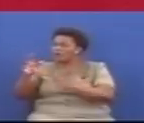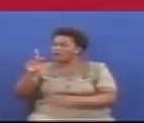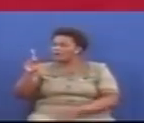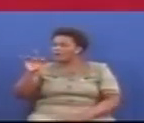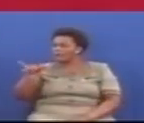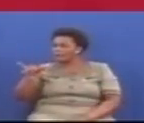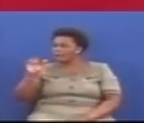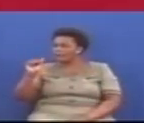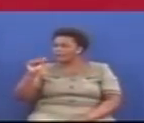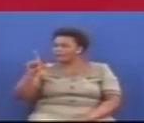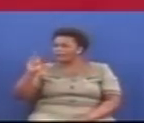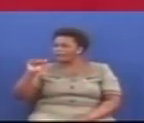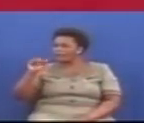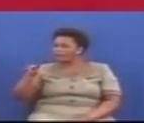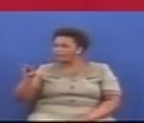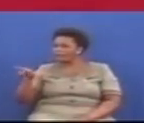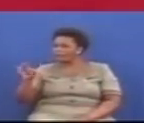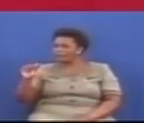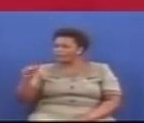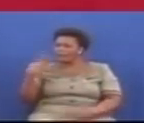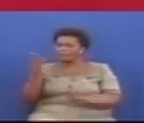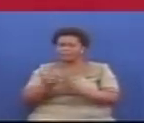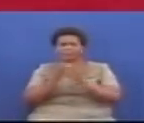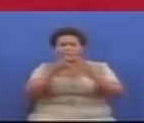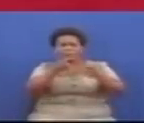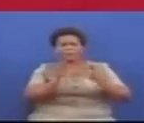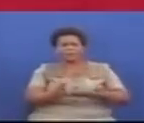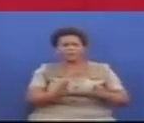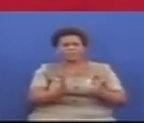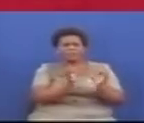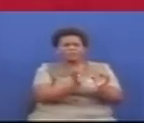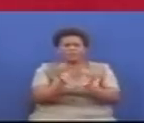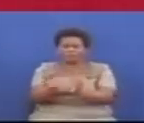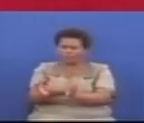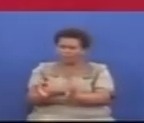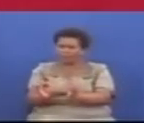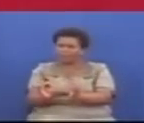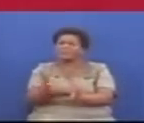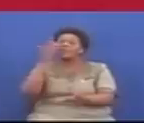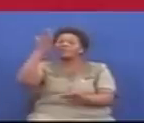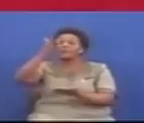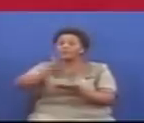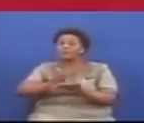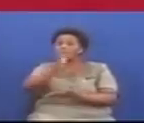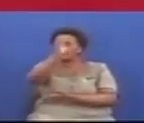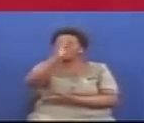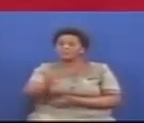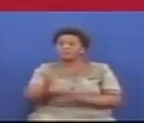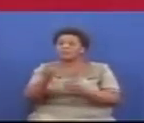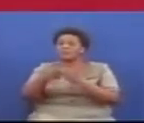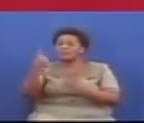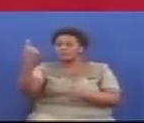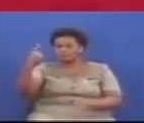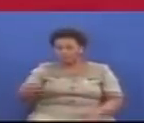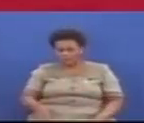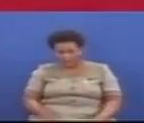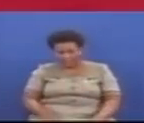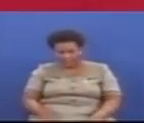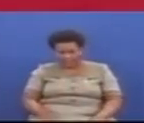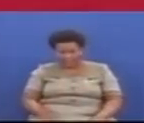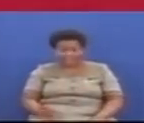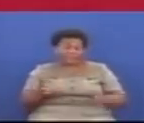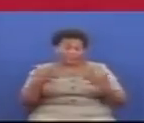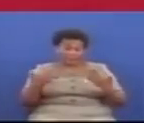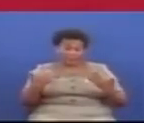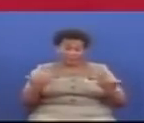katika mradi husika yamekamilika kwa 100%. Hivyo, endapo serikali itaridhia maombi ya mkandarasi kuongezewa muda,